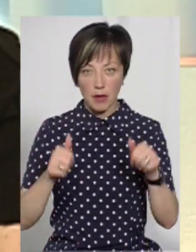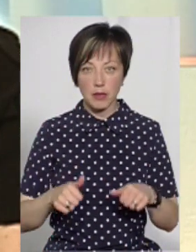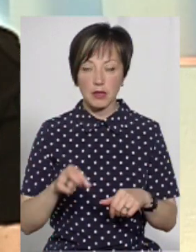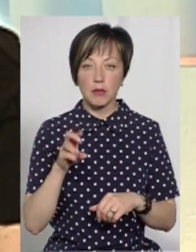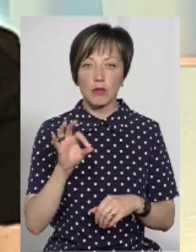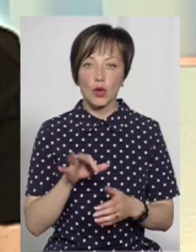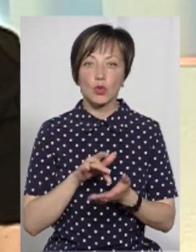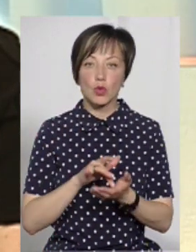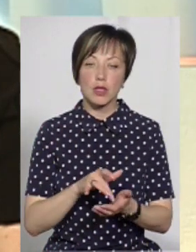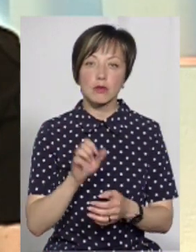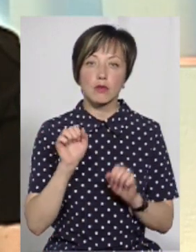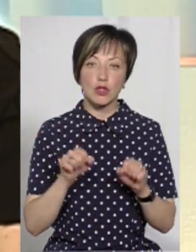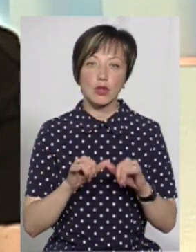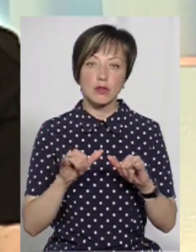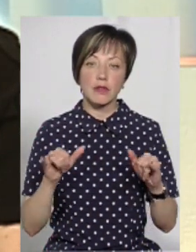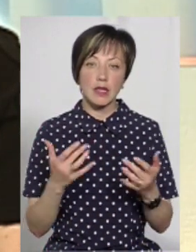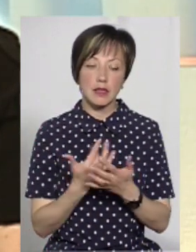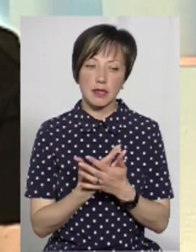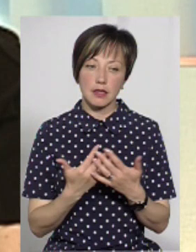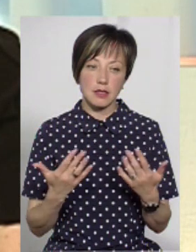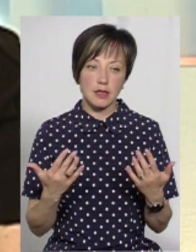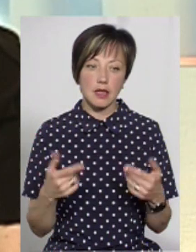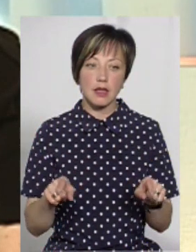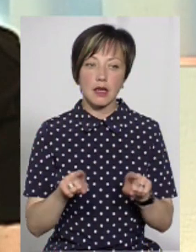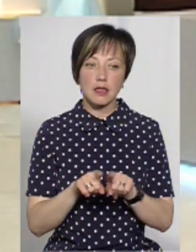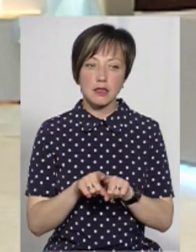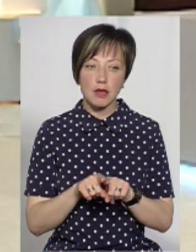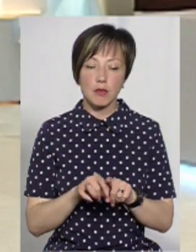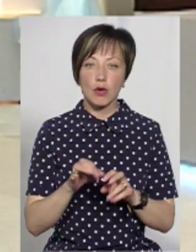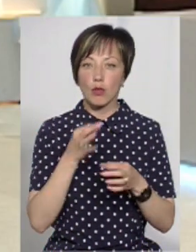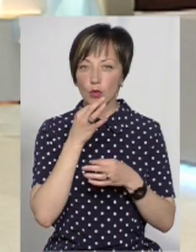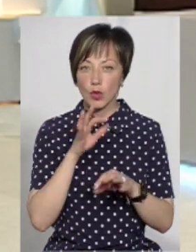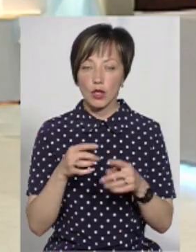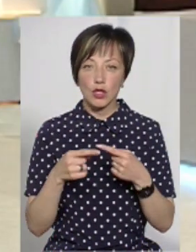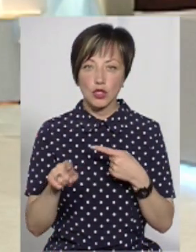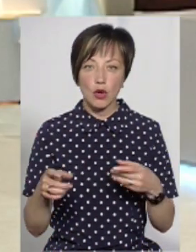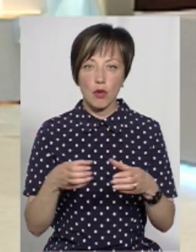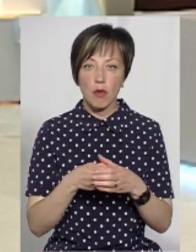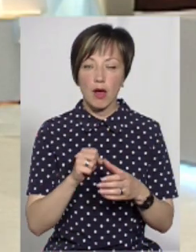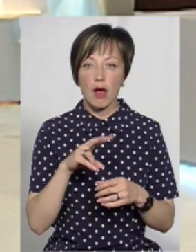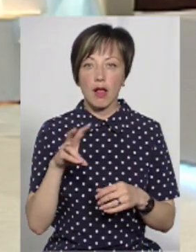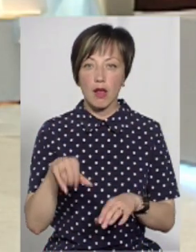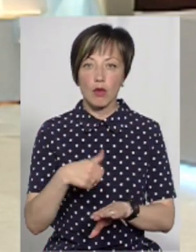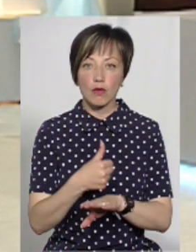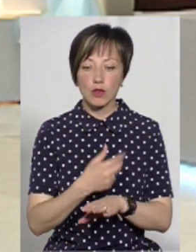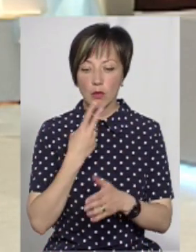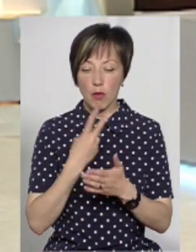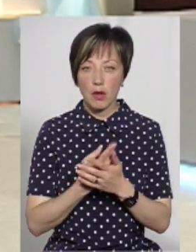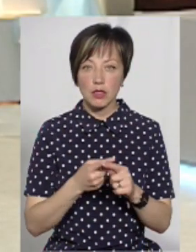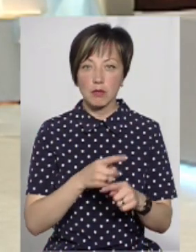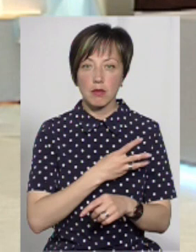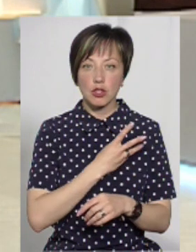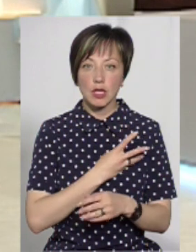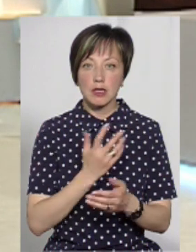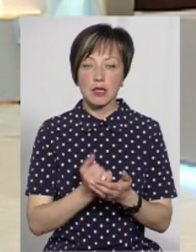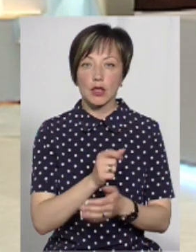що туризм можна розвивати там абсолютно різний. Так само і в будь-якій іншій громаді, але найголовніше побачити оце бажання і